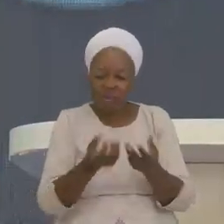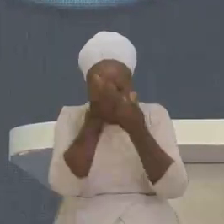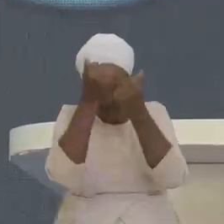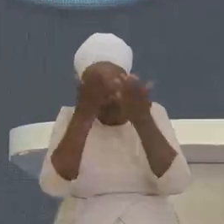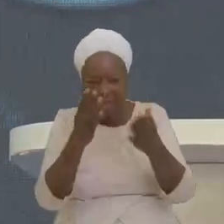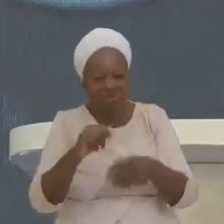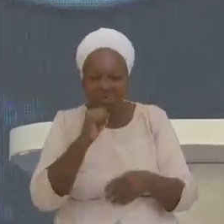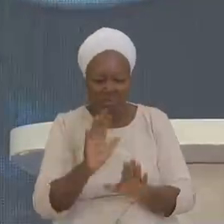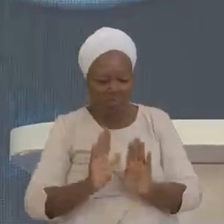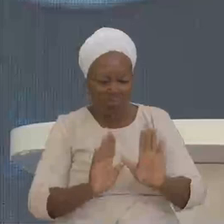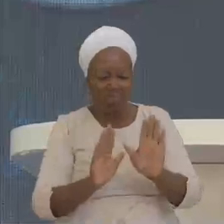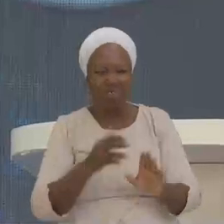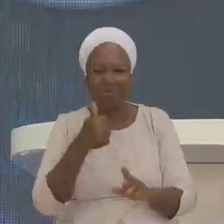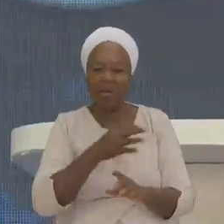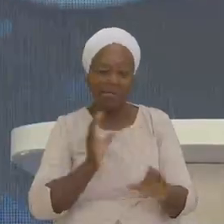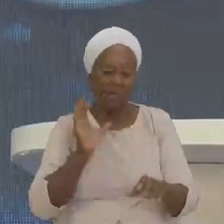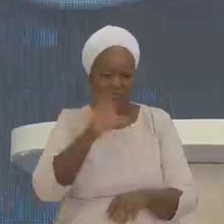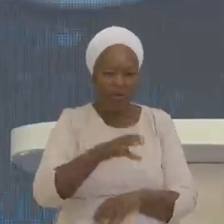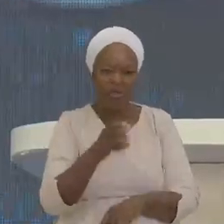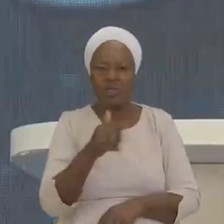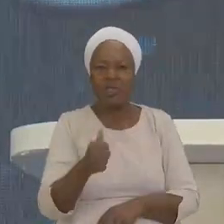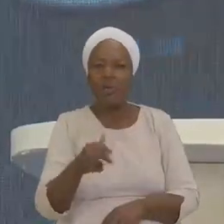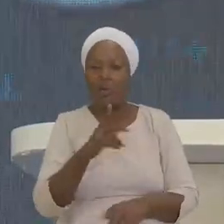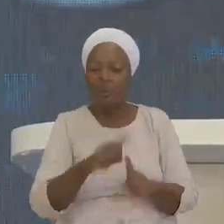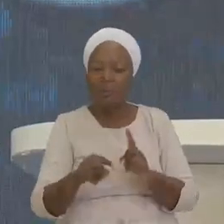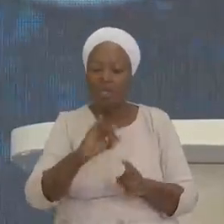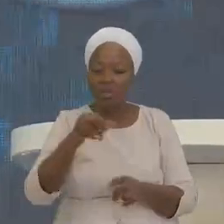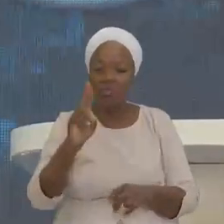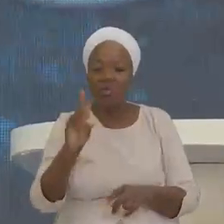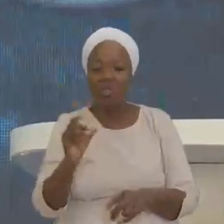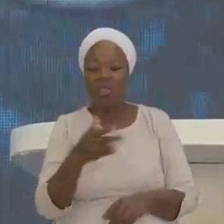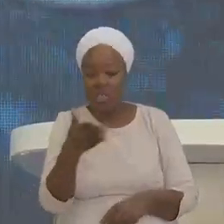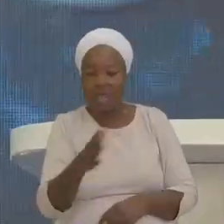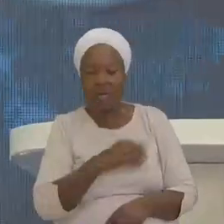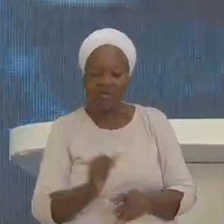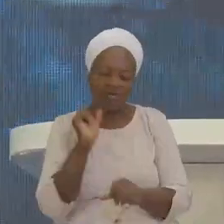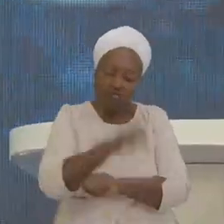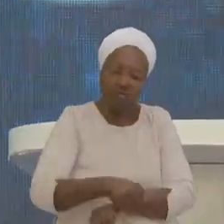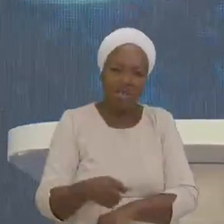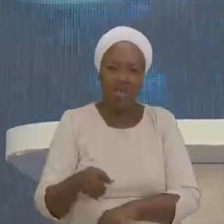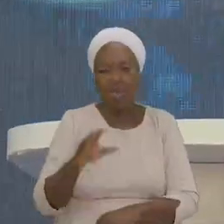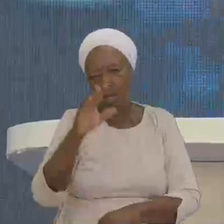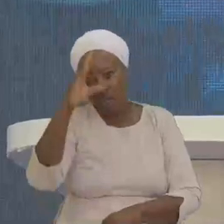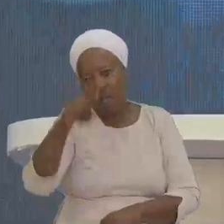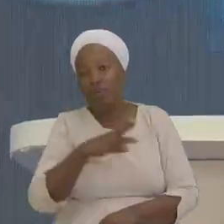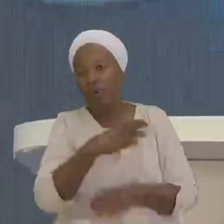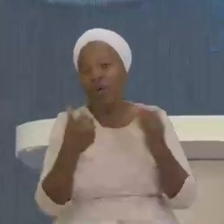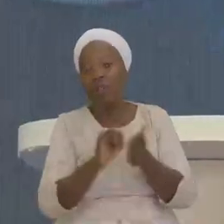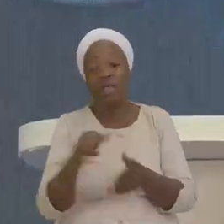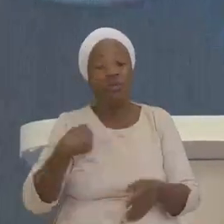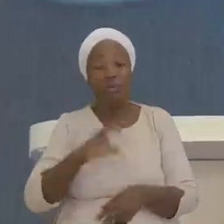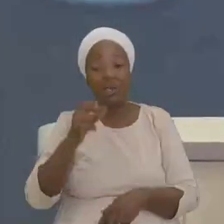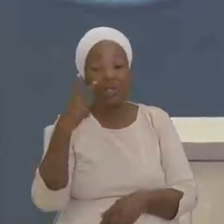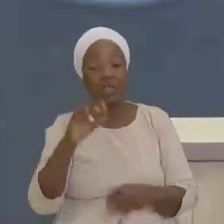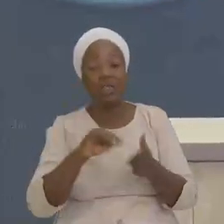est aimable. Il est tellement subjugué. Il ne va pas s'afficher. Et le Judas là-bas va le taper